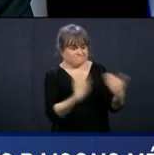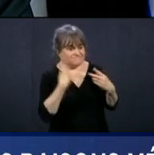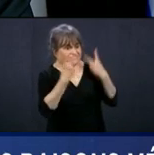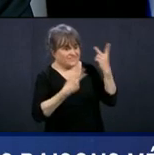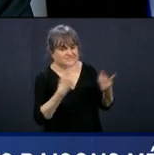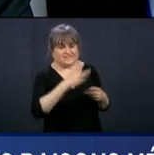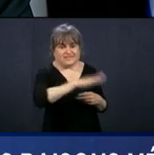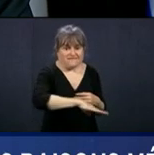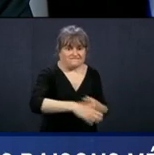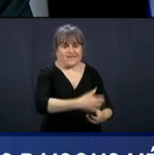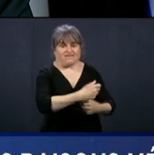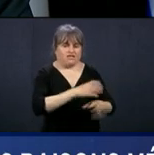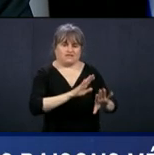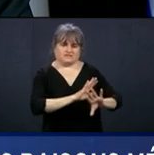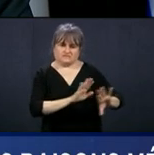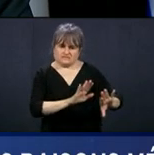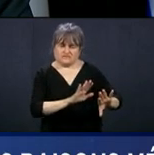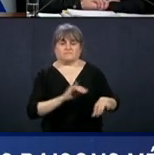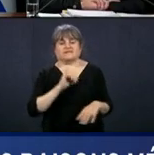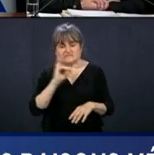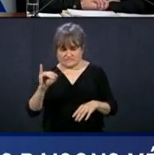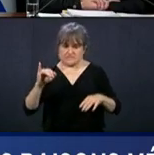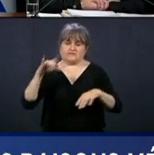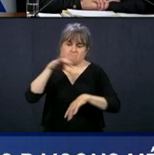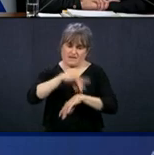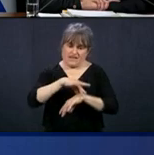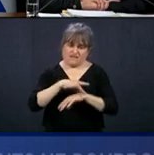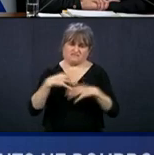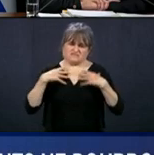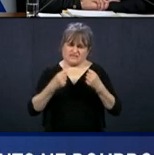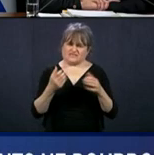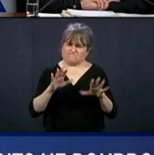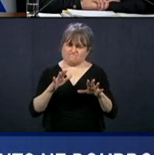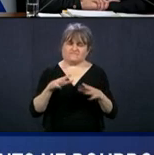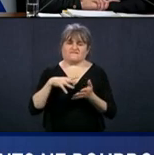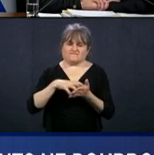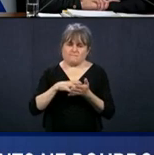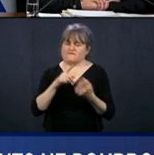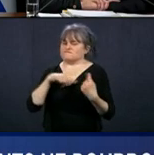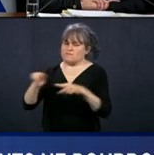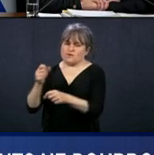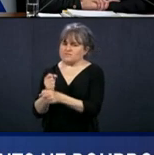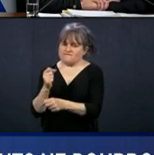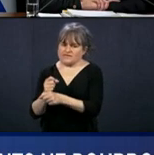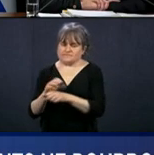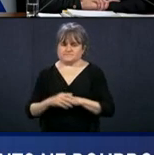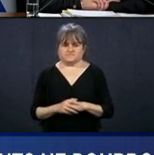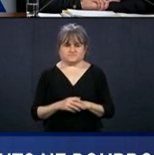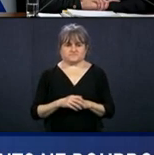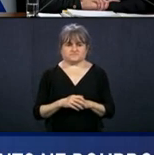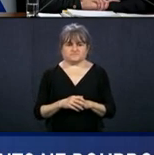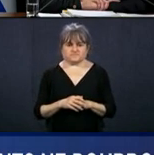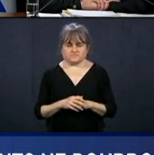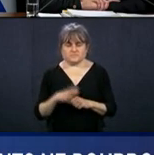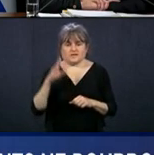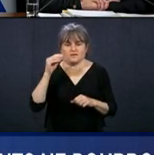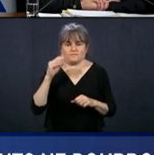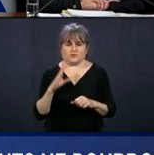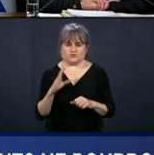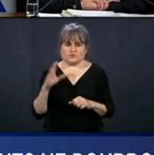santé, ils n'y vont pas. Louis Lacroix, Cogeco Nouvelles. Madame la vice-première ministre, Madame la ministre, Dr.